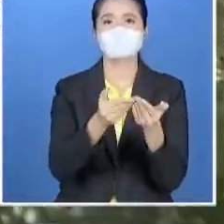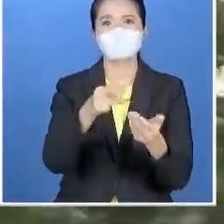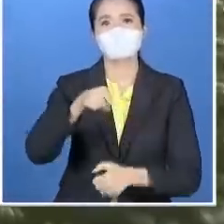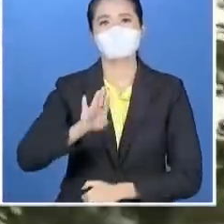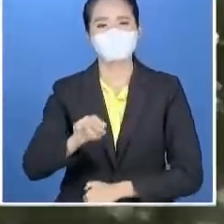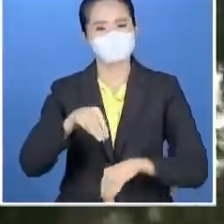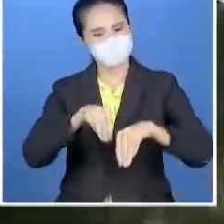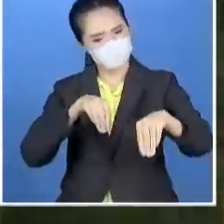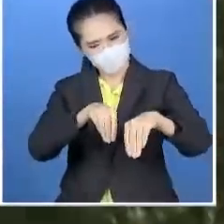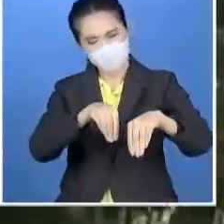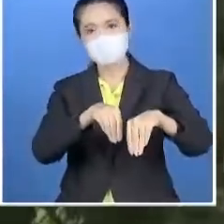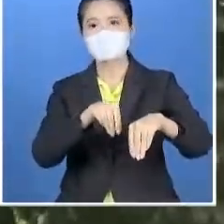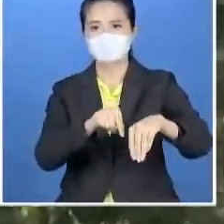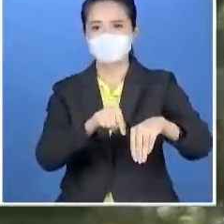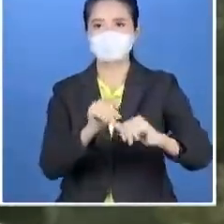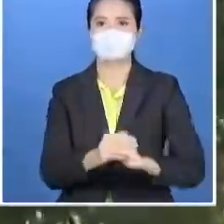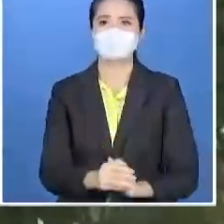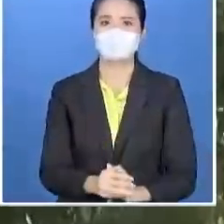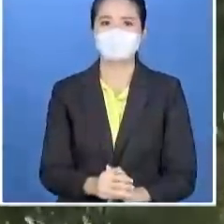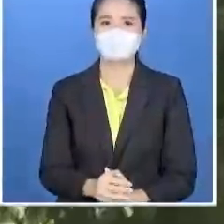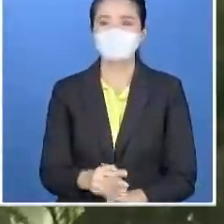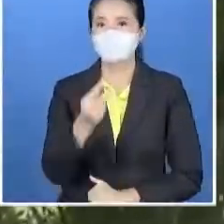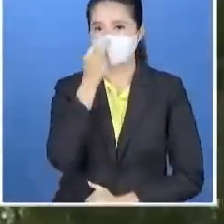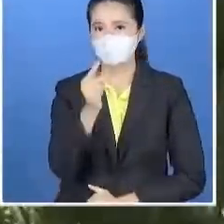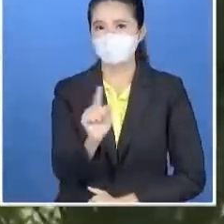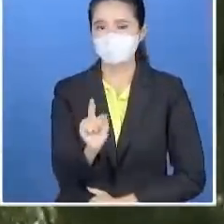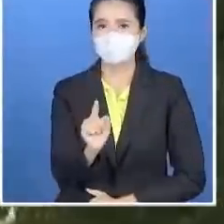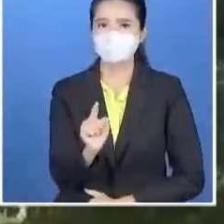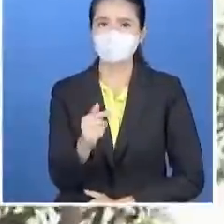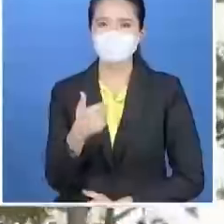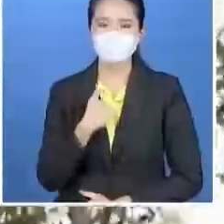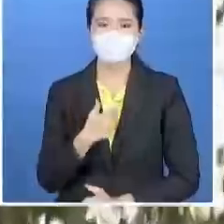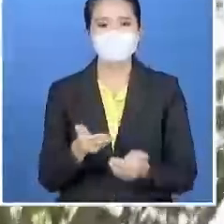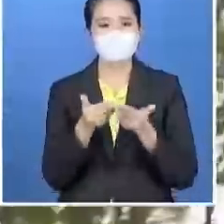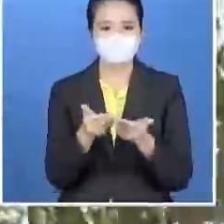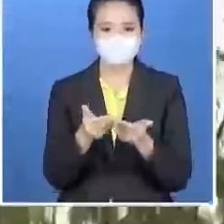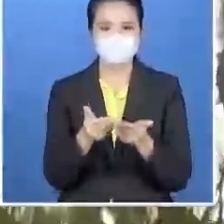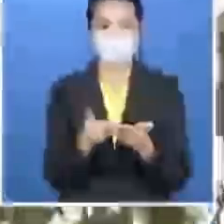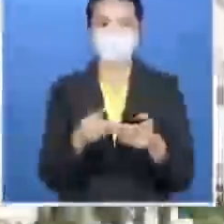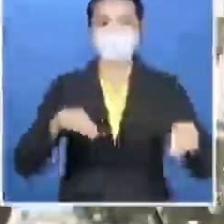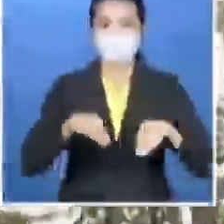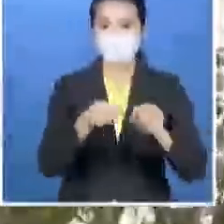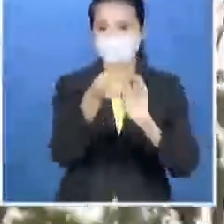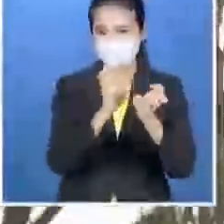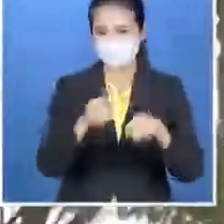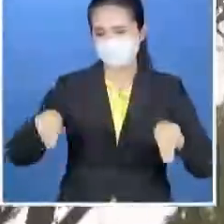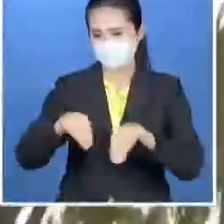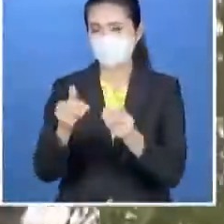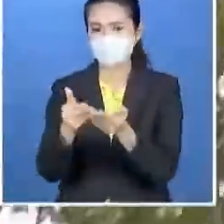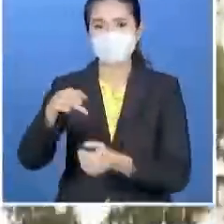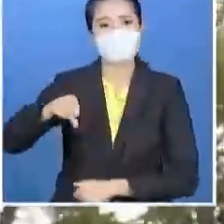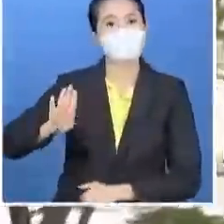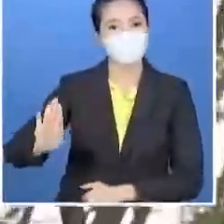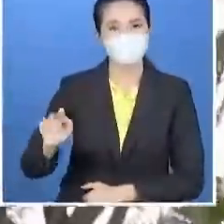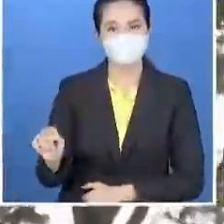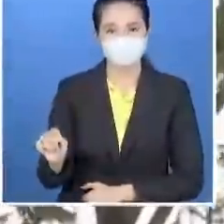ามไปไม่เท่าไหร่เอง ถ้าดูตามผังเนี่ยนะคุณผู้ชมฮะเดี๋ยวจะเห็นนะครับว่าไอ้ท่าเรือขนถ่ายทรายมันอยู่ใกล้ๆกับท่าพิบูลสงคราม